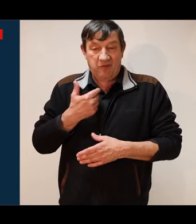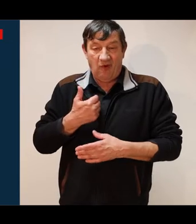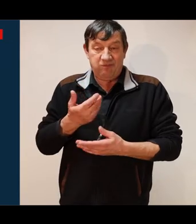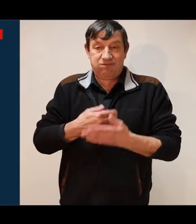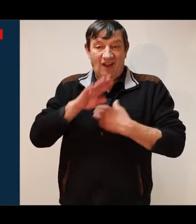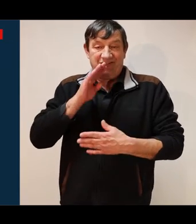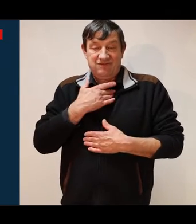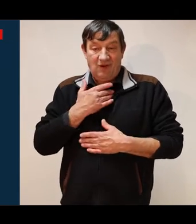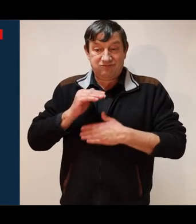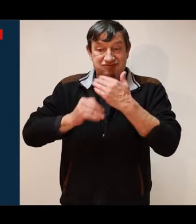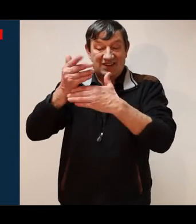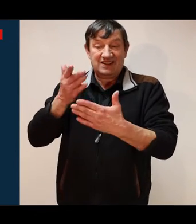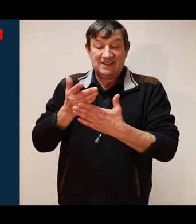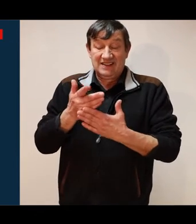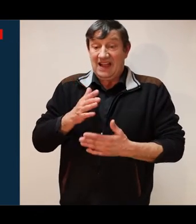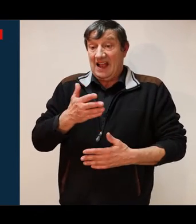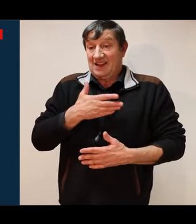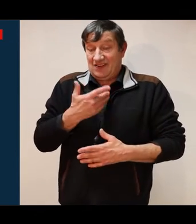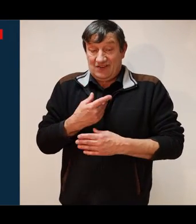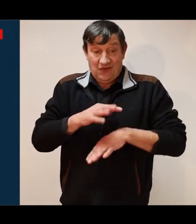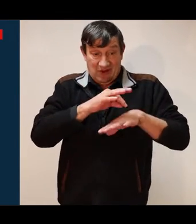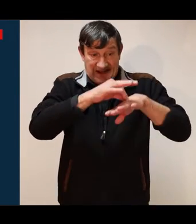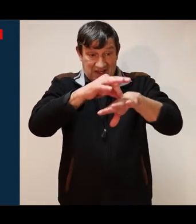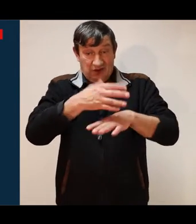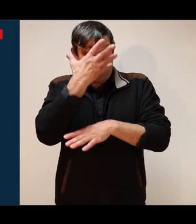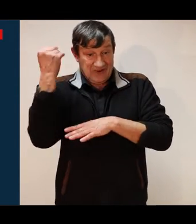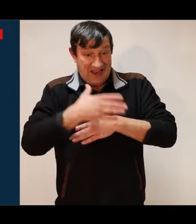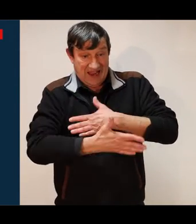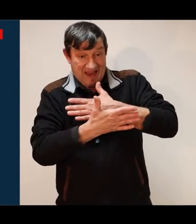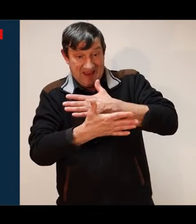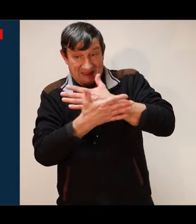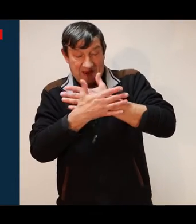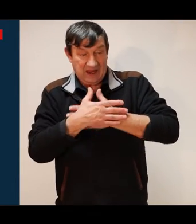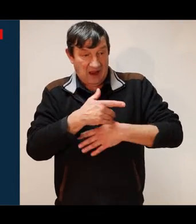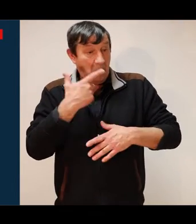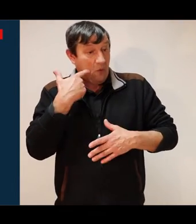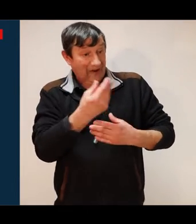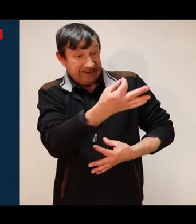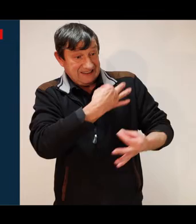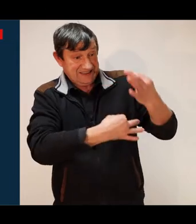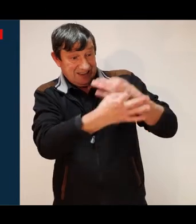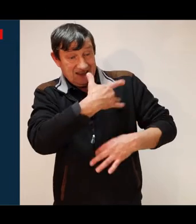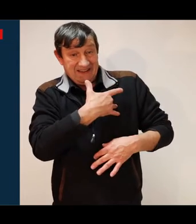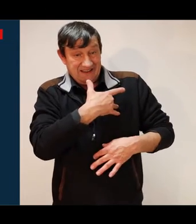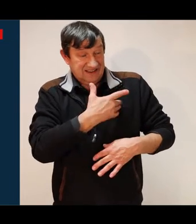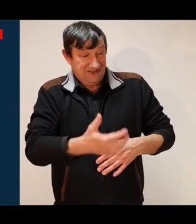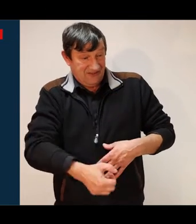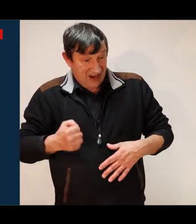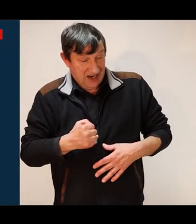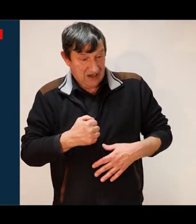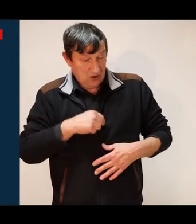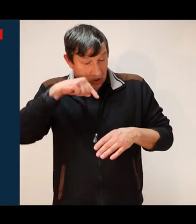votre travail de progression. Et donc, c'est tout l'intérêt d'être accompagné par des professionnels qui vont vous aider à débusquer au fur et à mesure ces